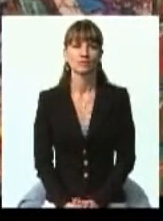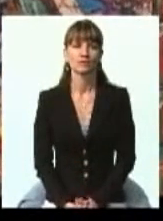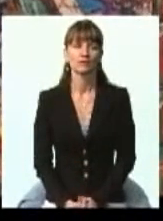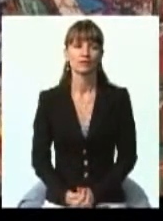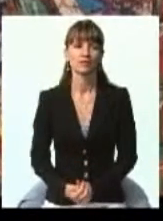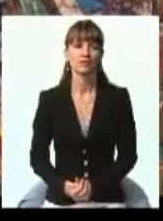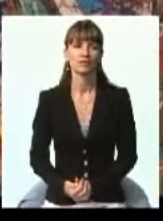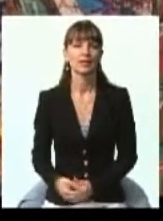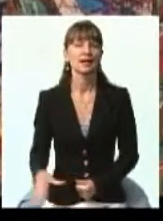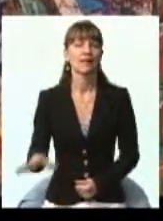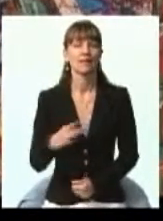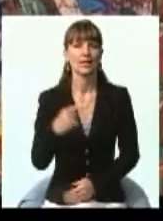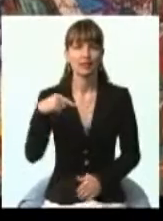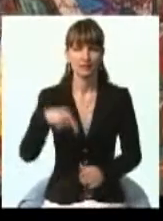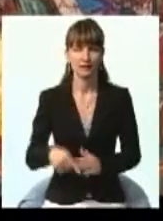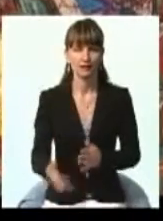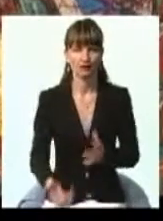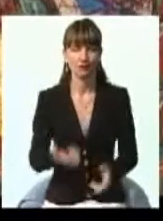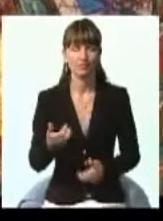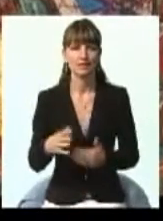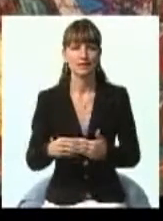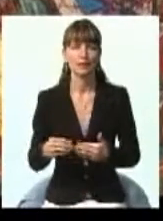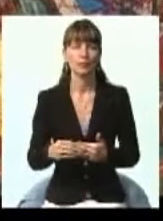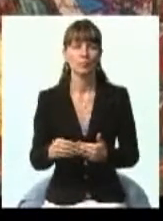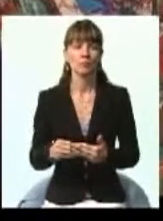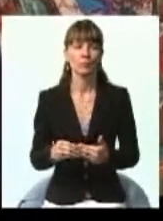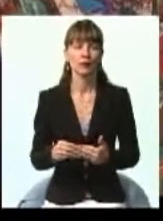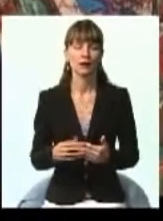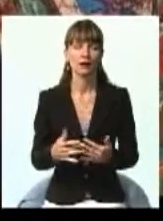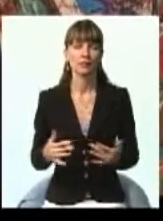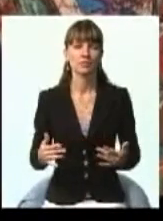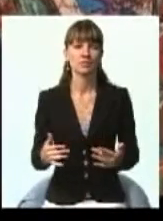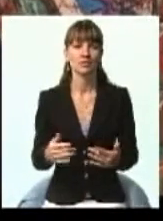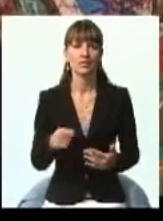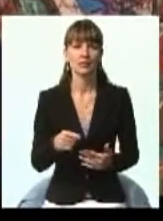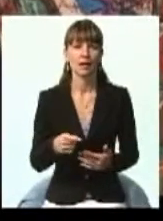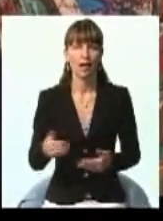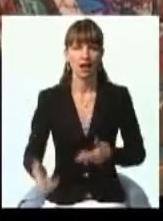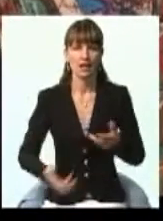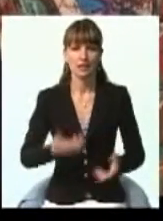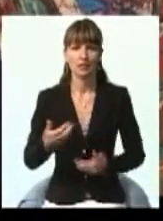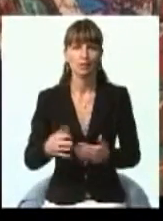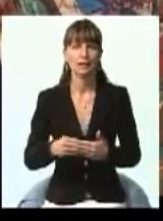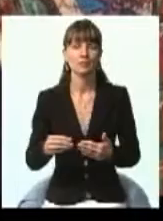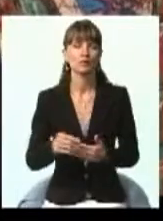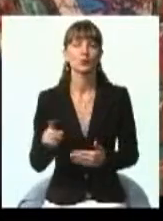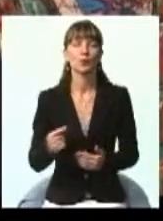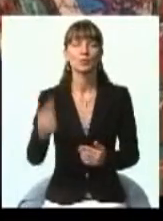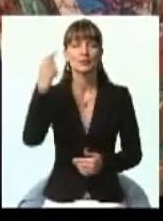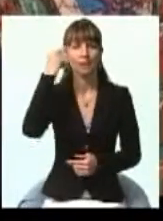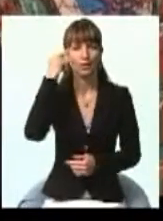все ископаемые, руды всякие. Они раскапывают из земли что-то,